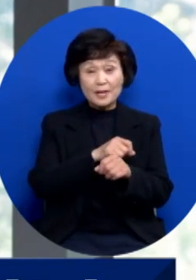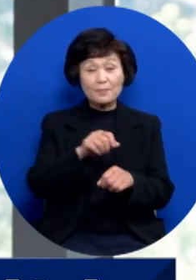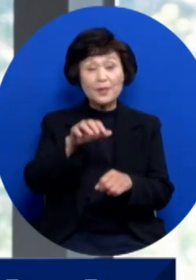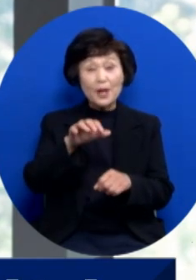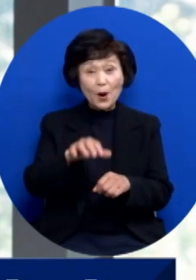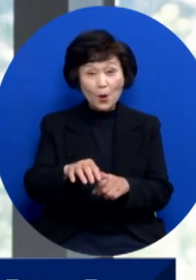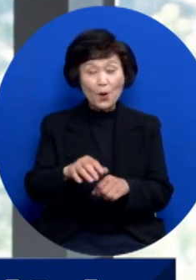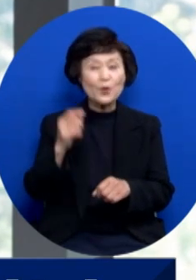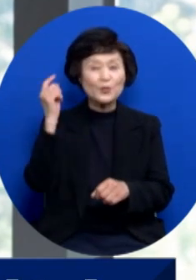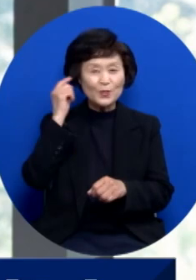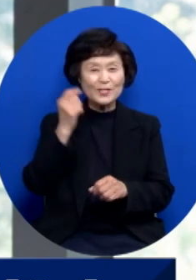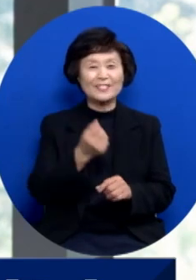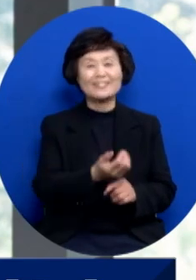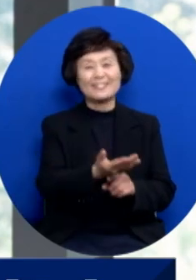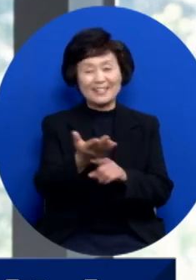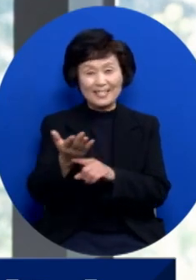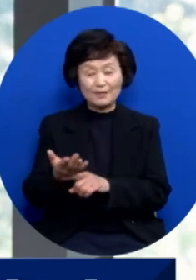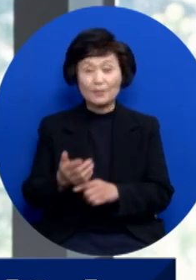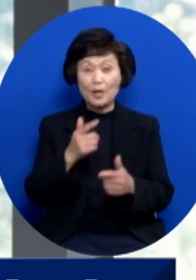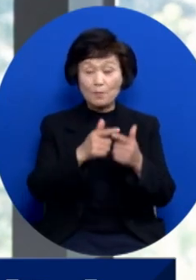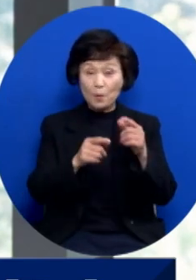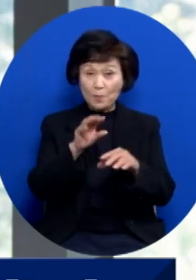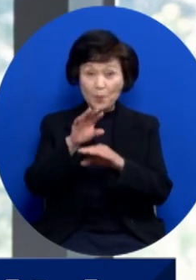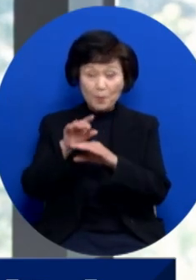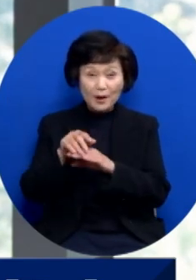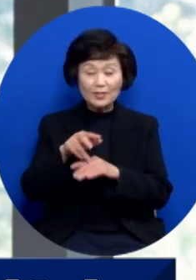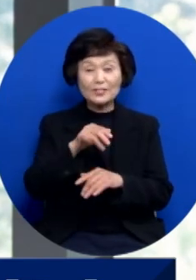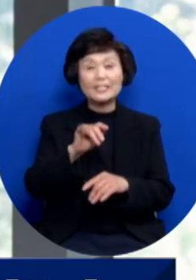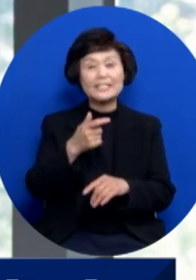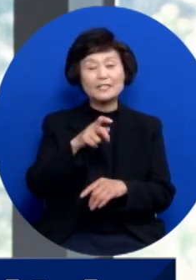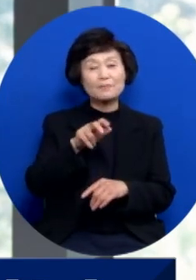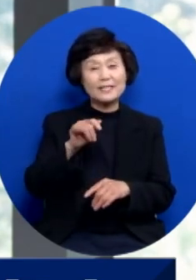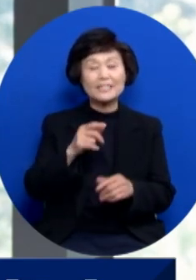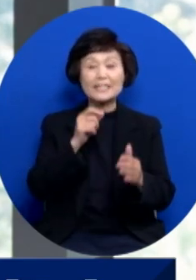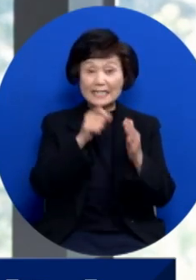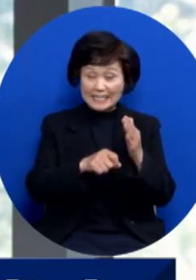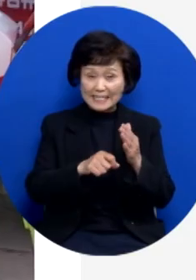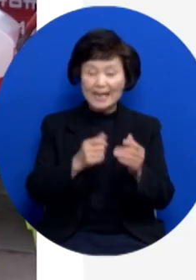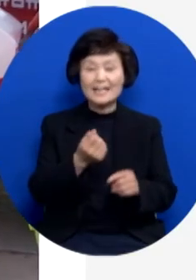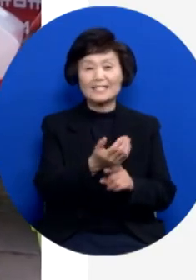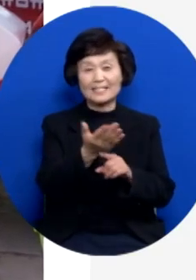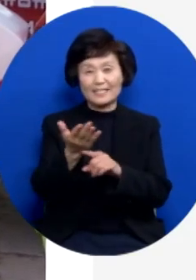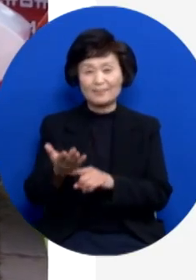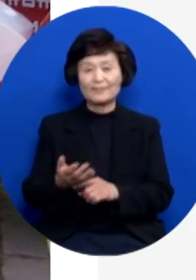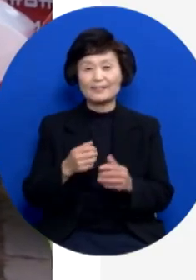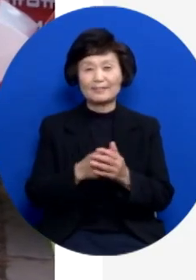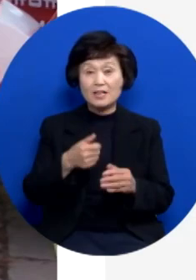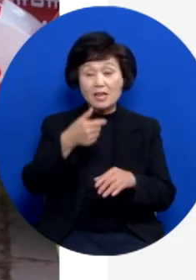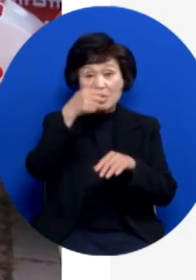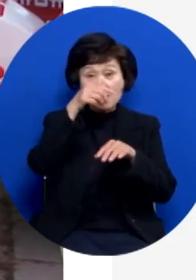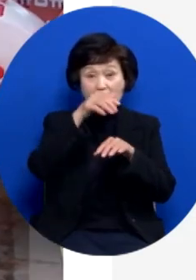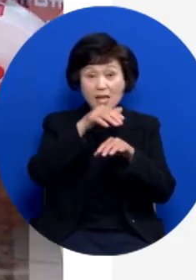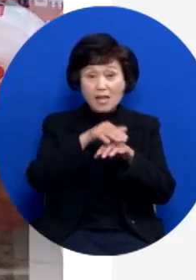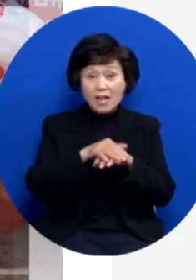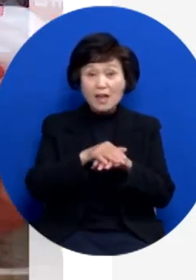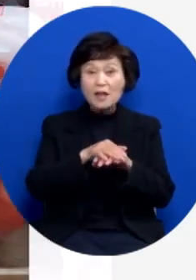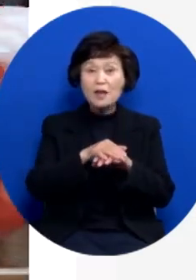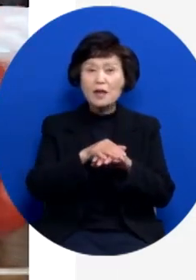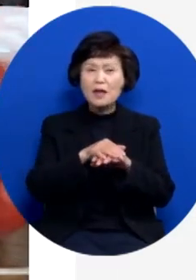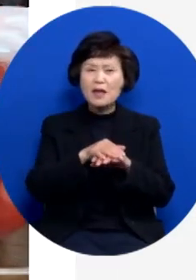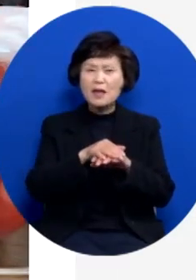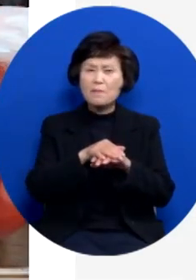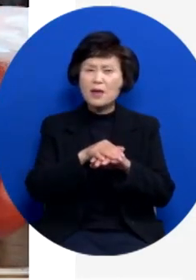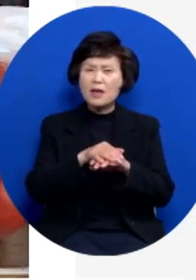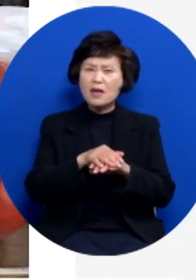자리가 마련됐다고 하는데요. 목포방송 신미정 기자가 전해드립니다. 예배마저 드릴 수 없었던 코로나